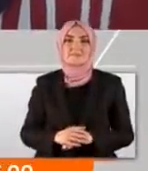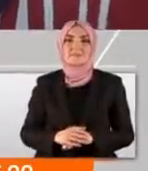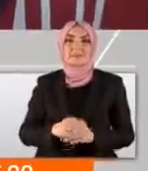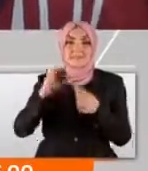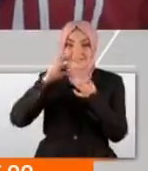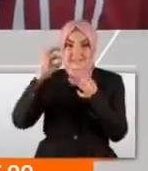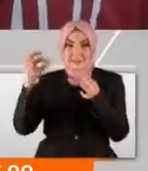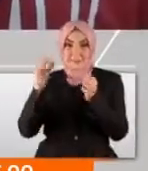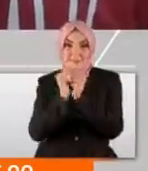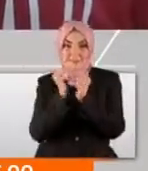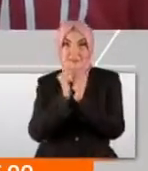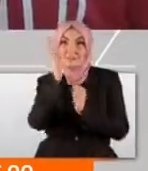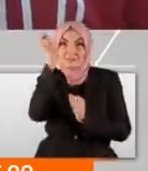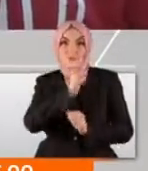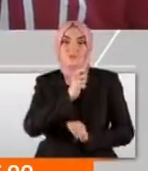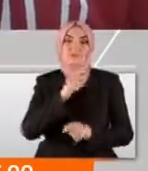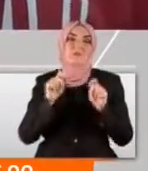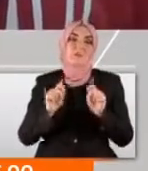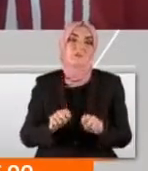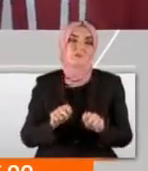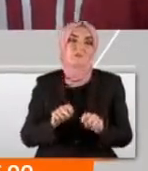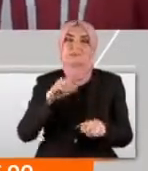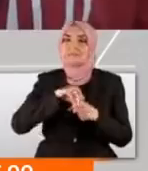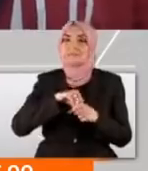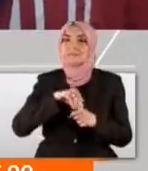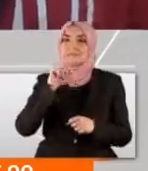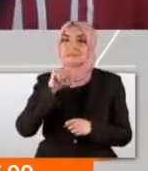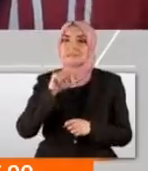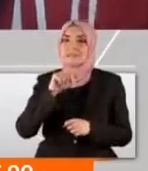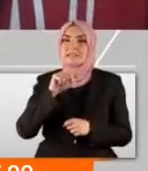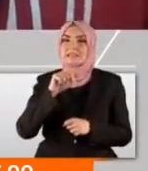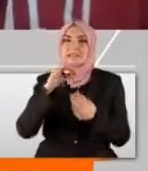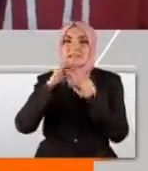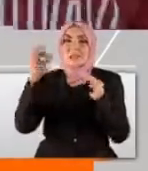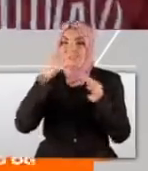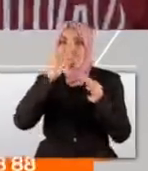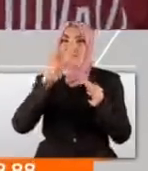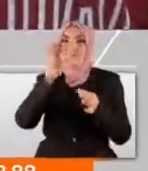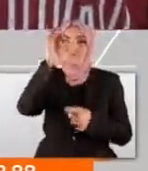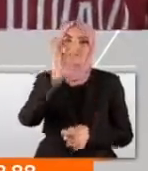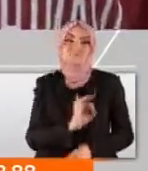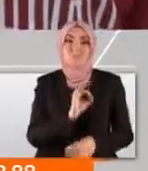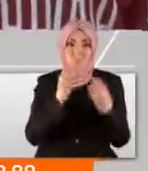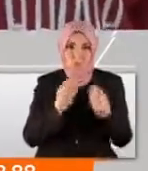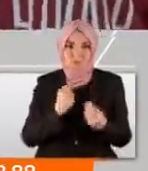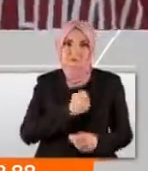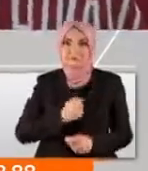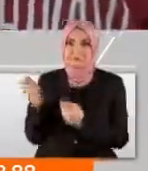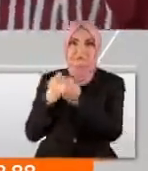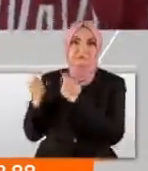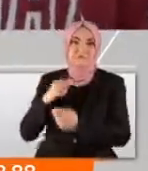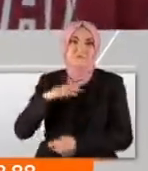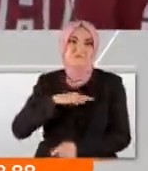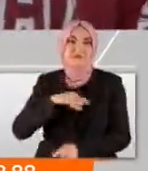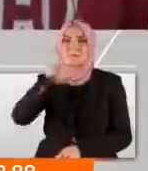koparıyoruz. Sonra yani içine sapsız düşerse kızıyorlar biraz ama. Bugün kaç kilo topladın? 55